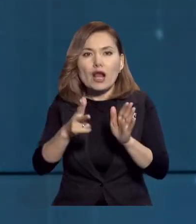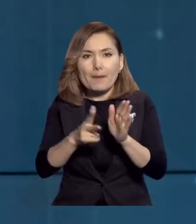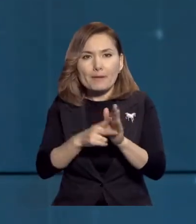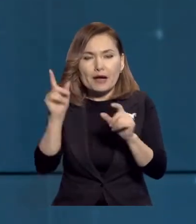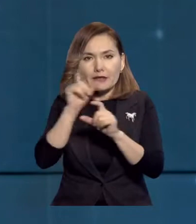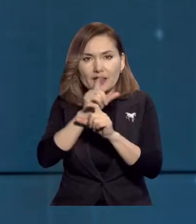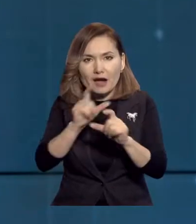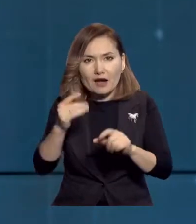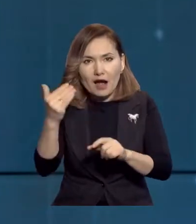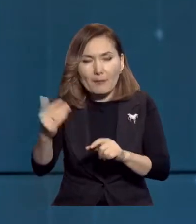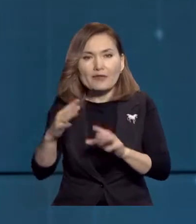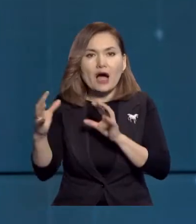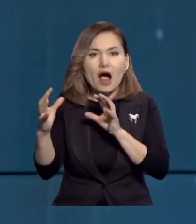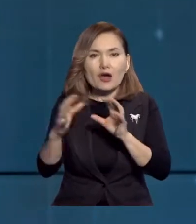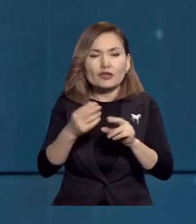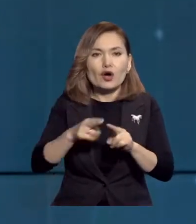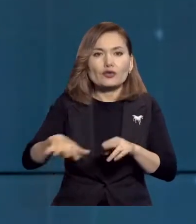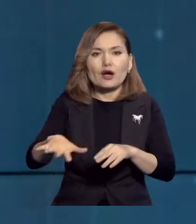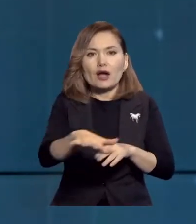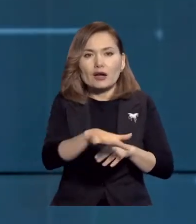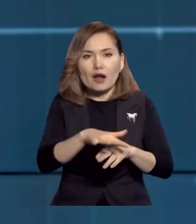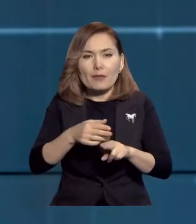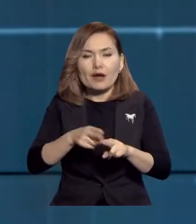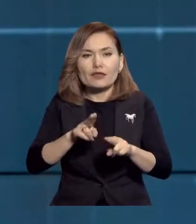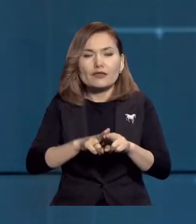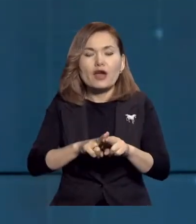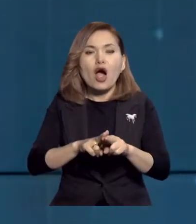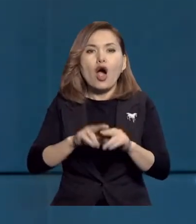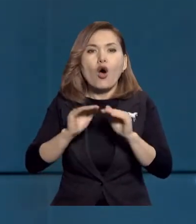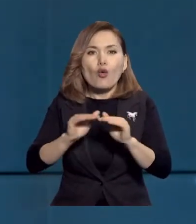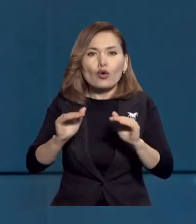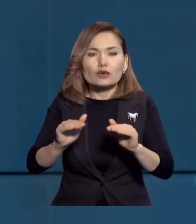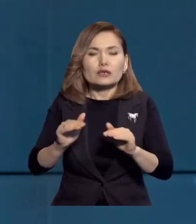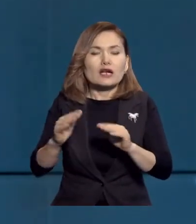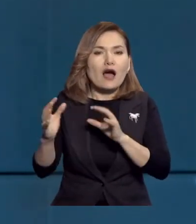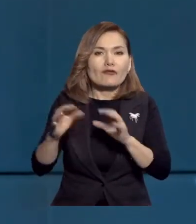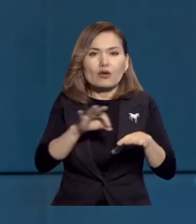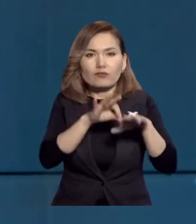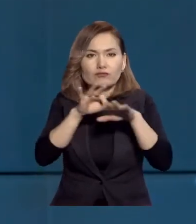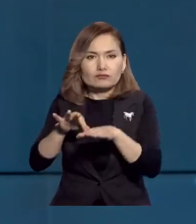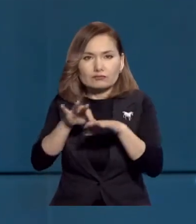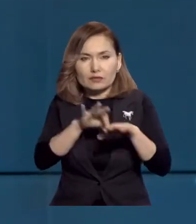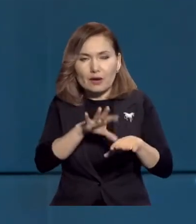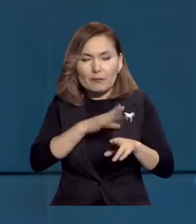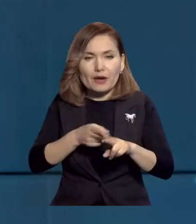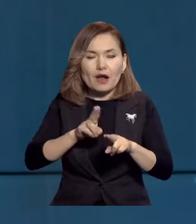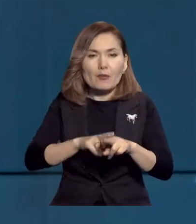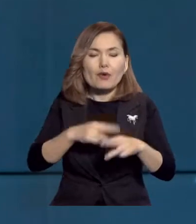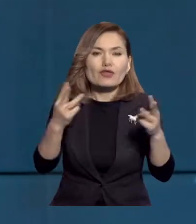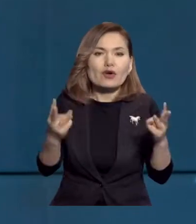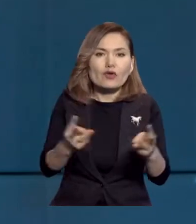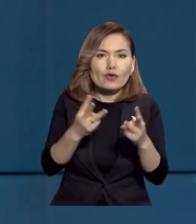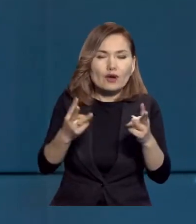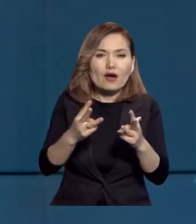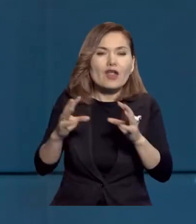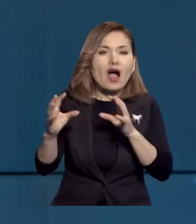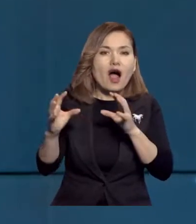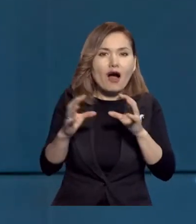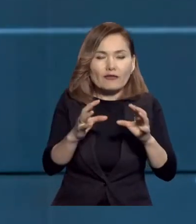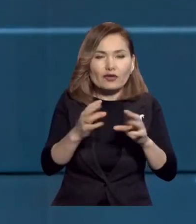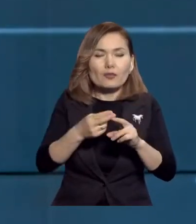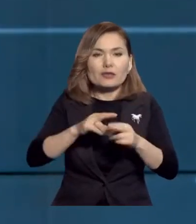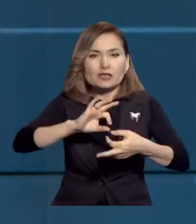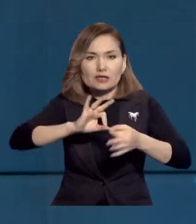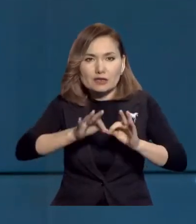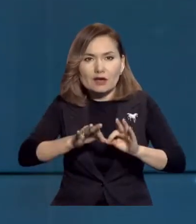мектепке тиесілі көлік сол аумақтағы елді мекендердің оқушыларын тасымалдай. Оқиғаның жай жапсарын әріптесім Жақсыбек Кемал тікелей